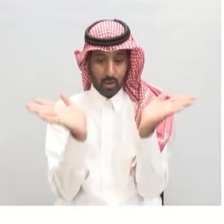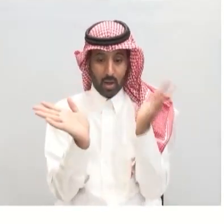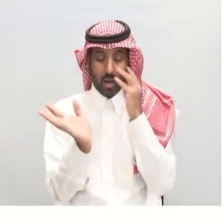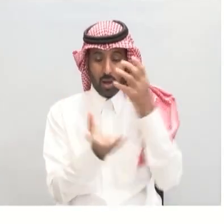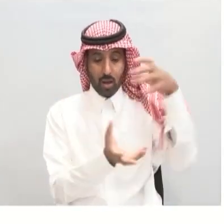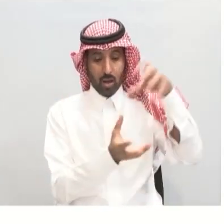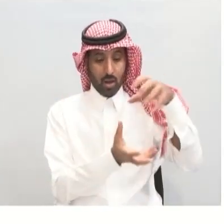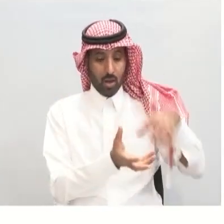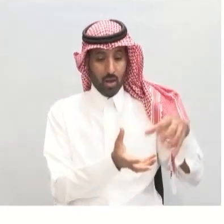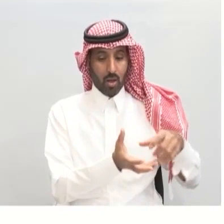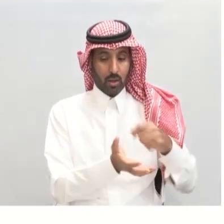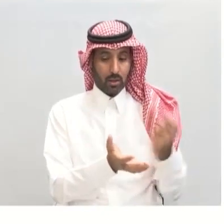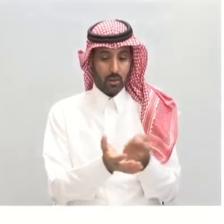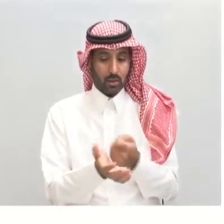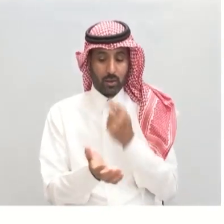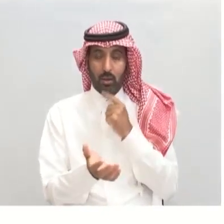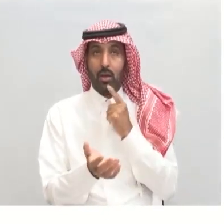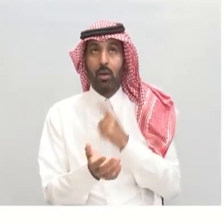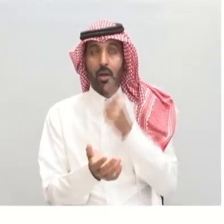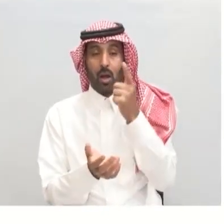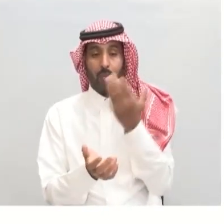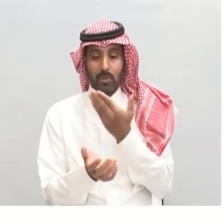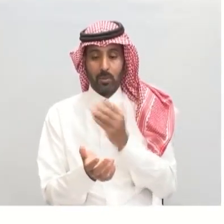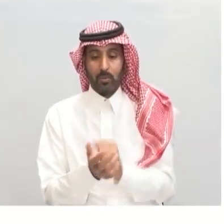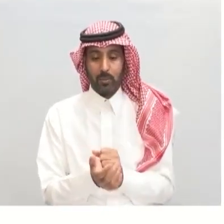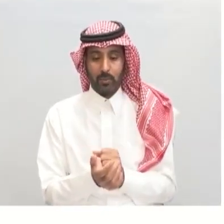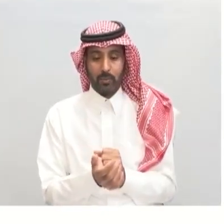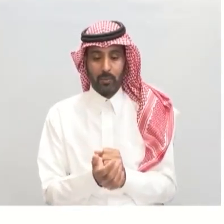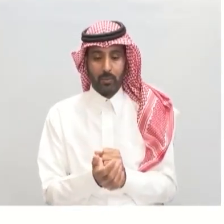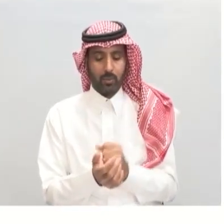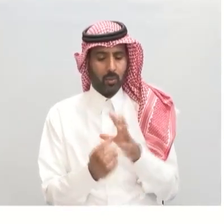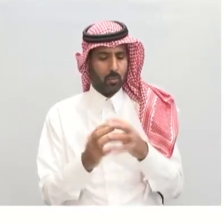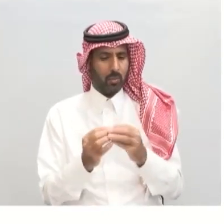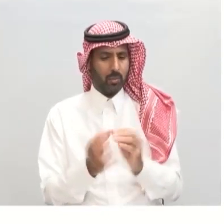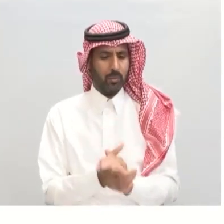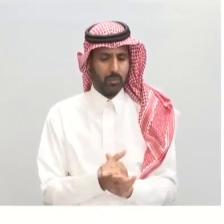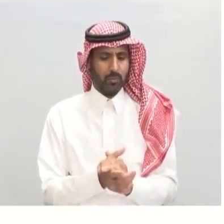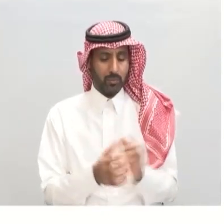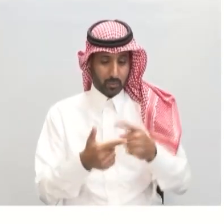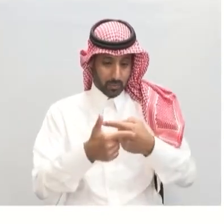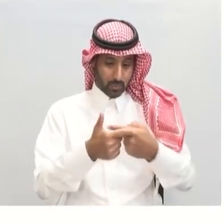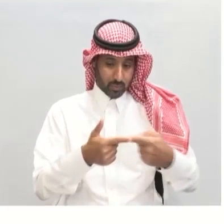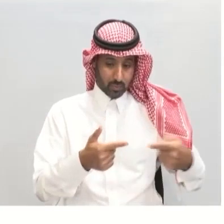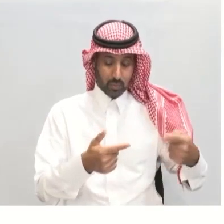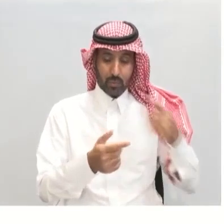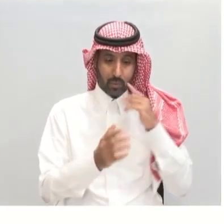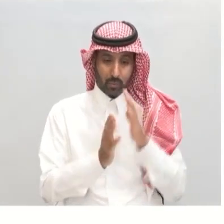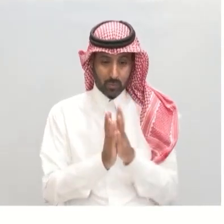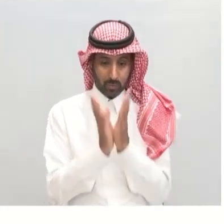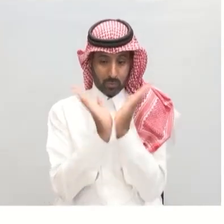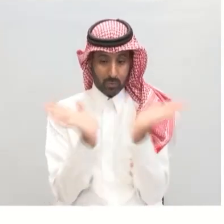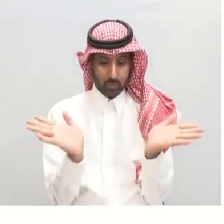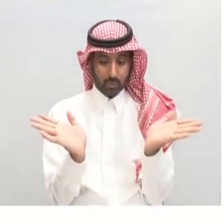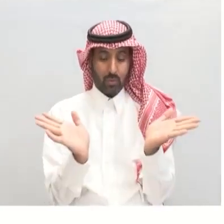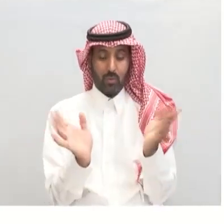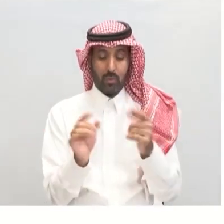وايه قرانيه اقرا باسم ربك الذي خلق ما معنى ذلك ماذا يراد بتلكم الحجاره